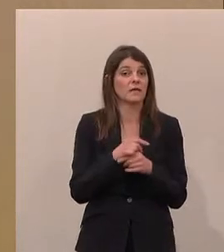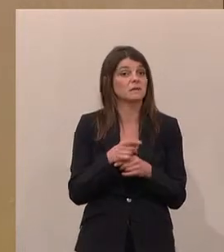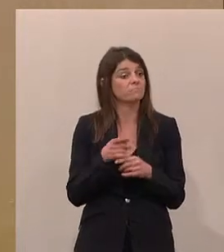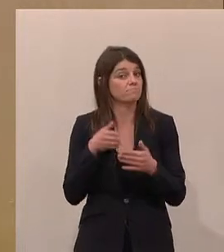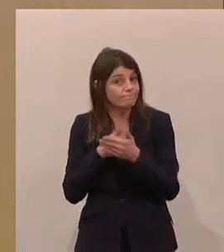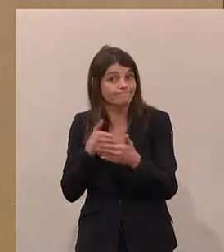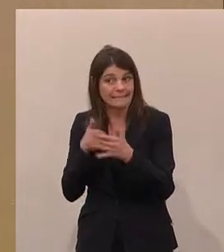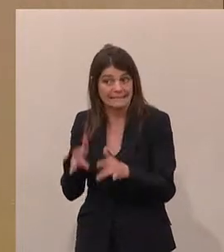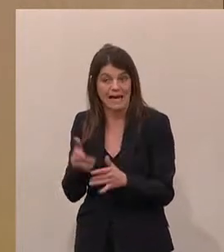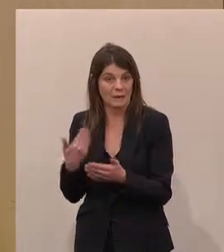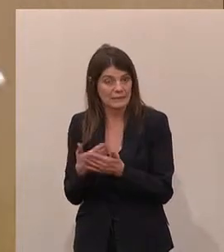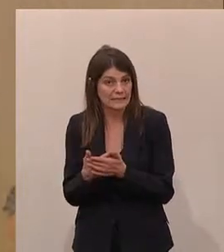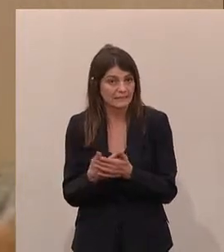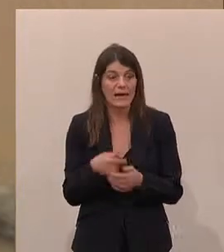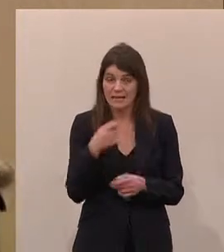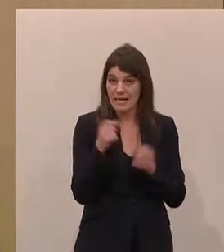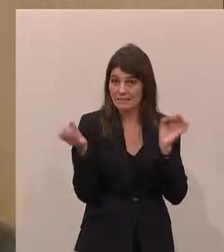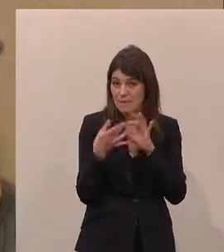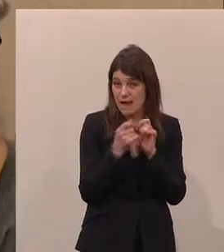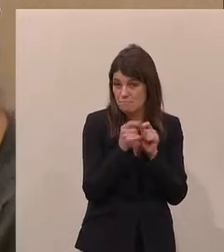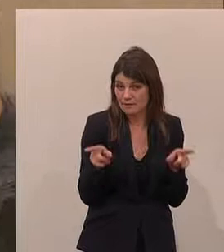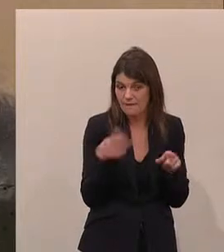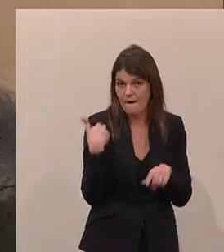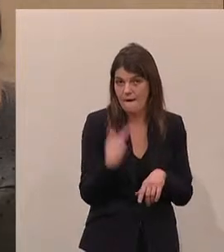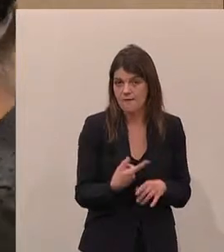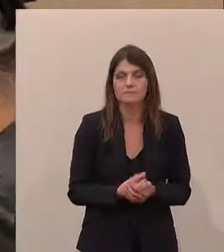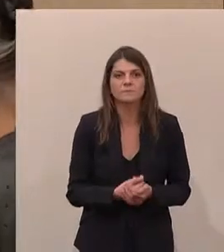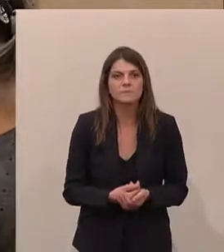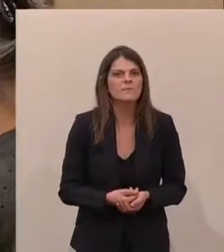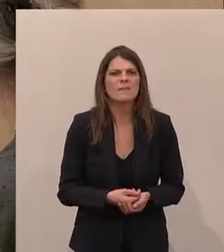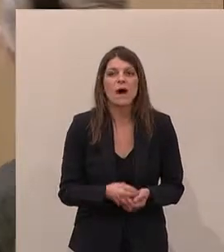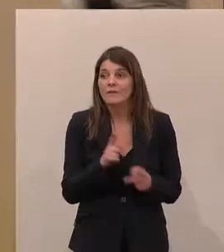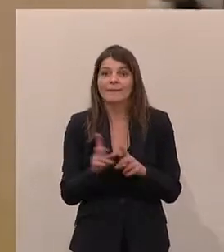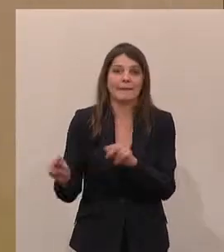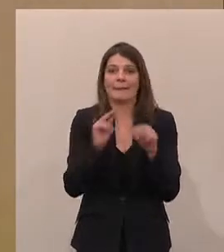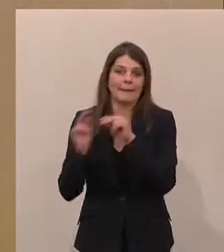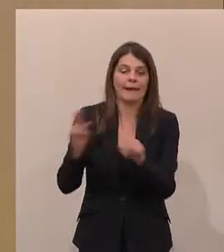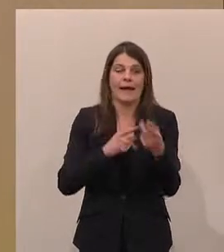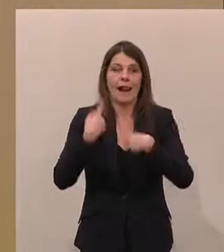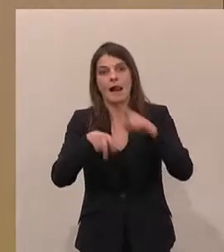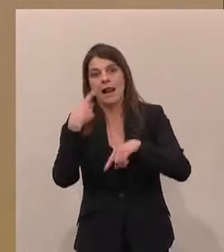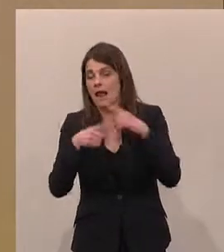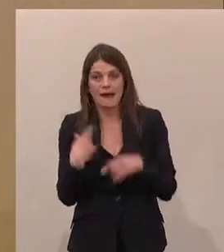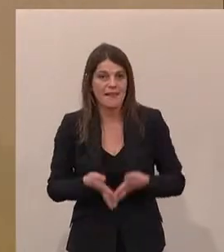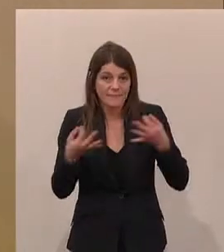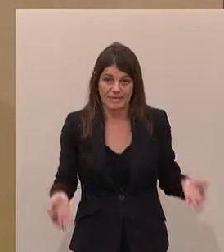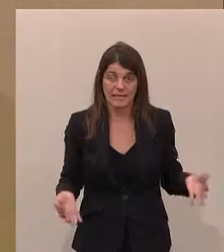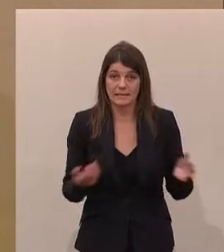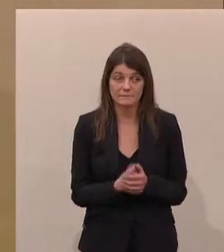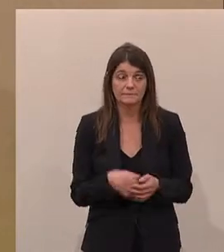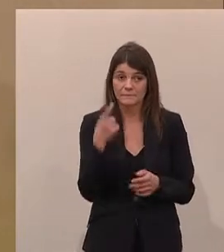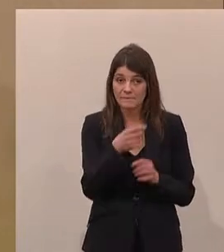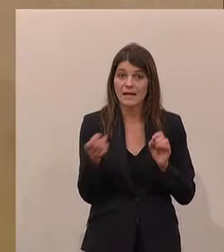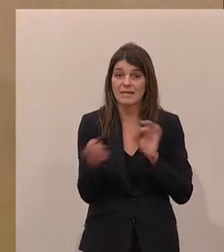Hindernis. Und deshalb hat es dieses Mail gegeben. Und es hilft kein Herumreden. Dieses Mail vom